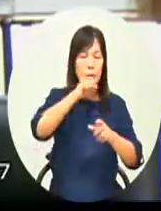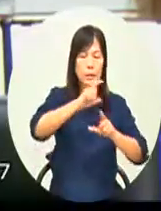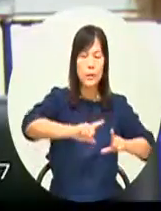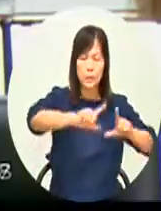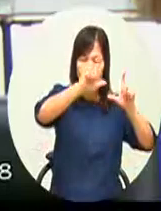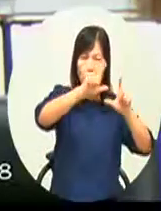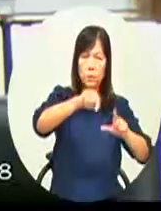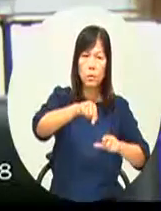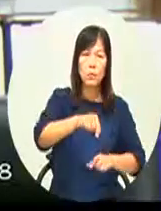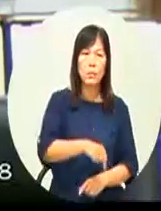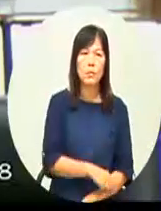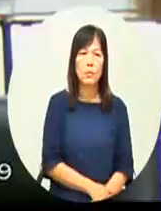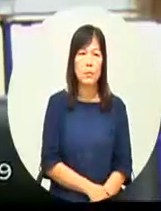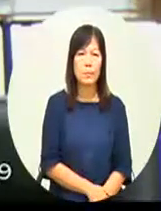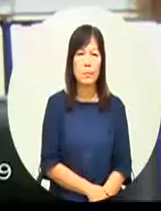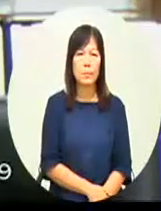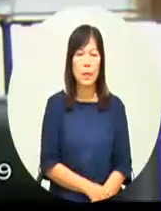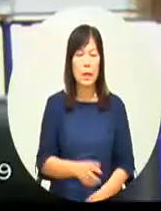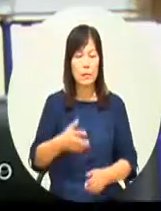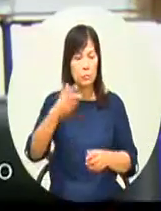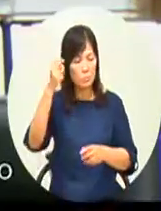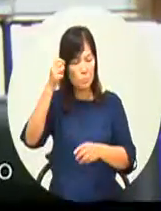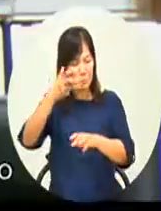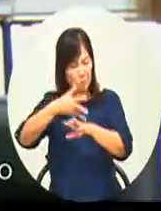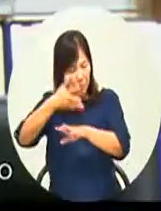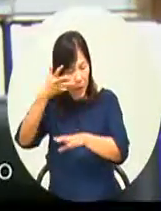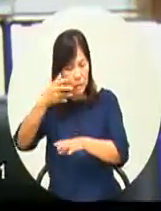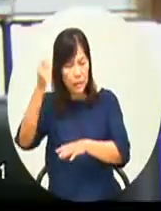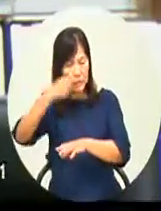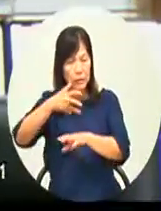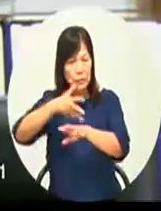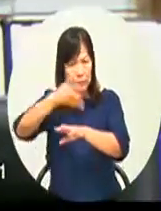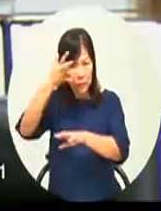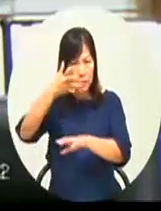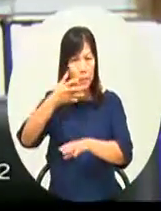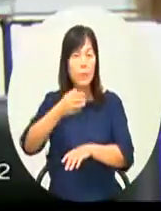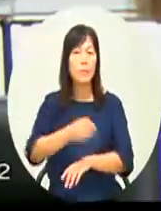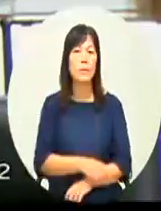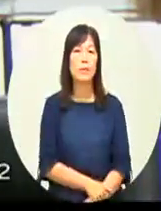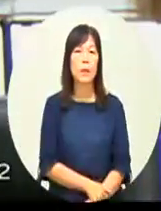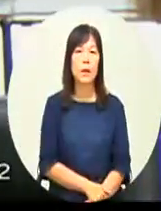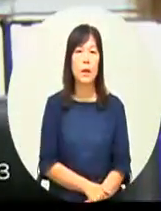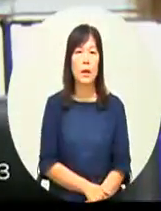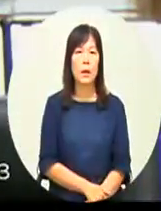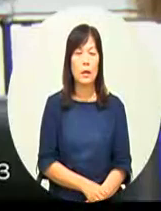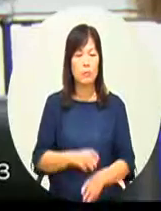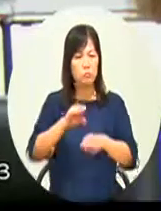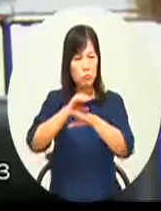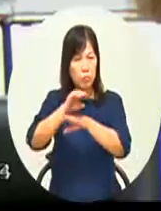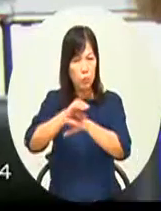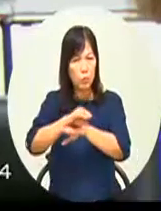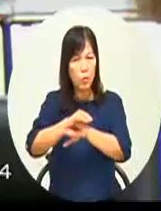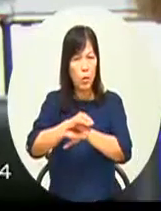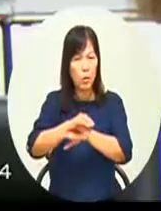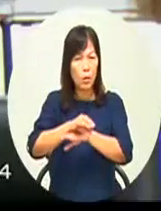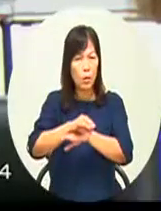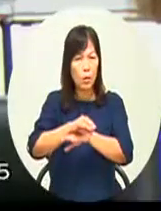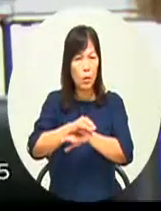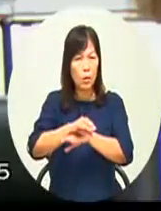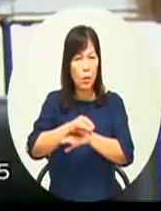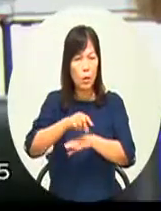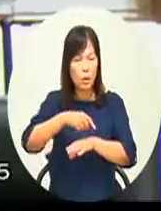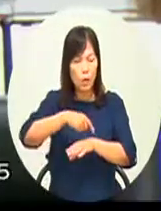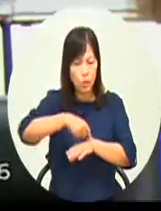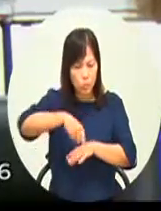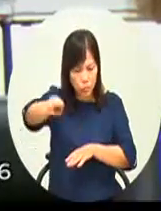向，八点就是早上八点，小型车辆可以经过南